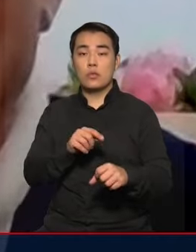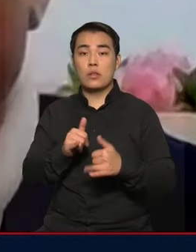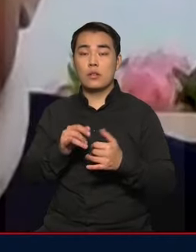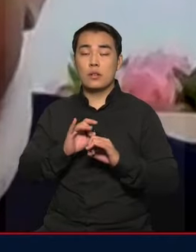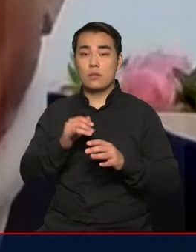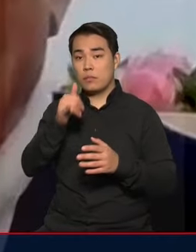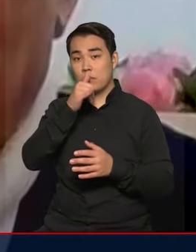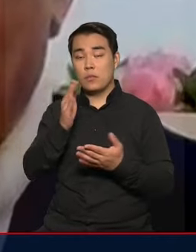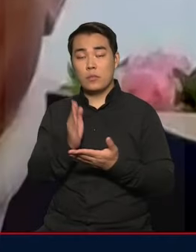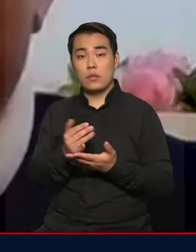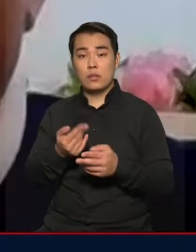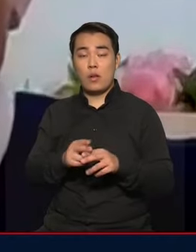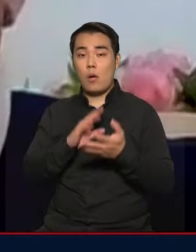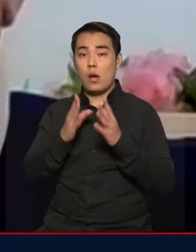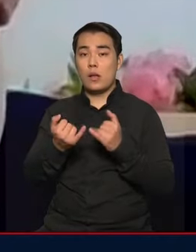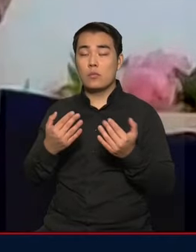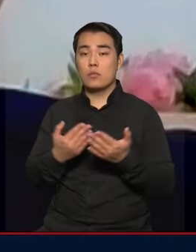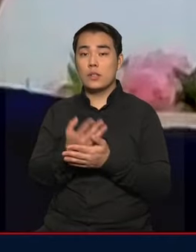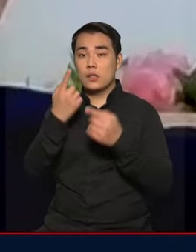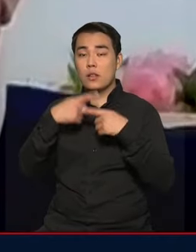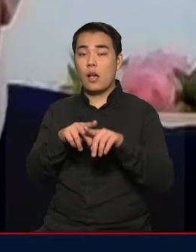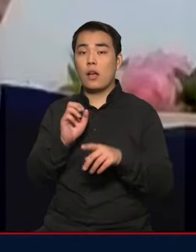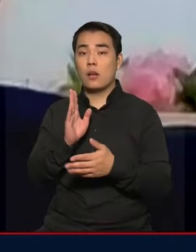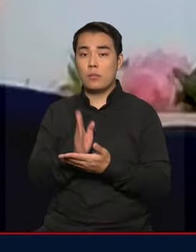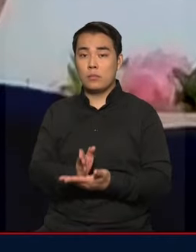зерттеу жабдықтары қаншалықты жаңа қазір кезде?